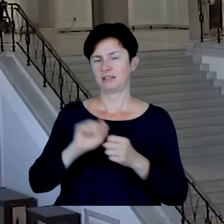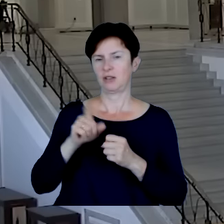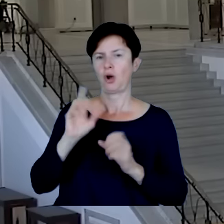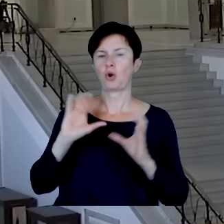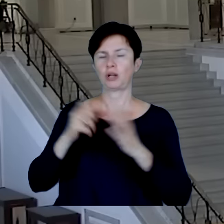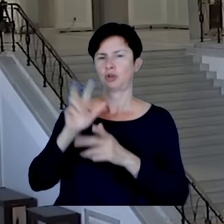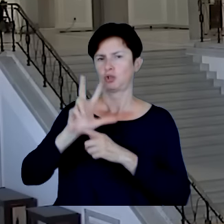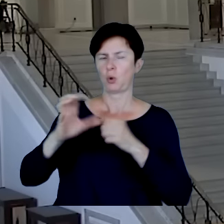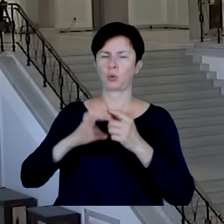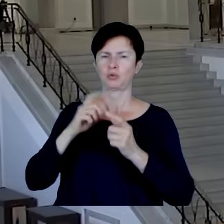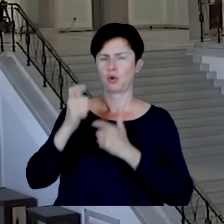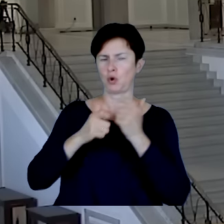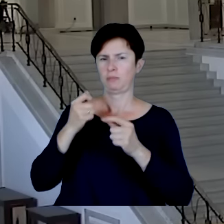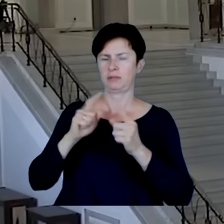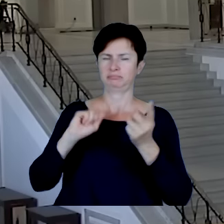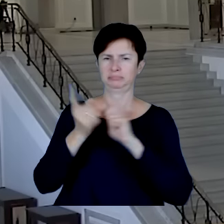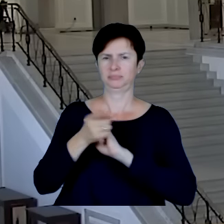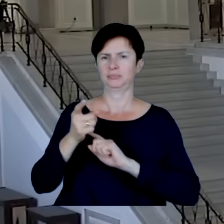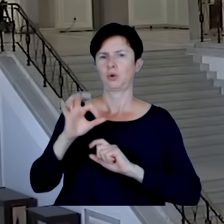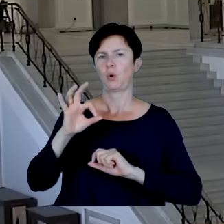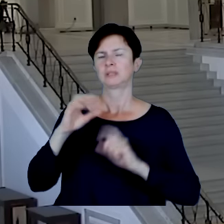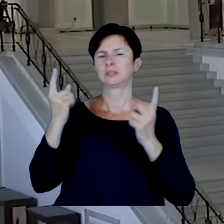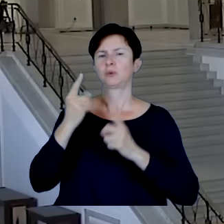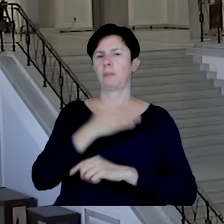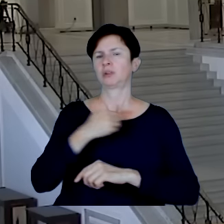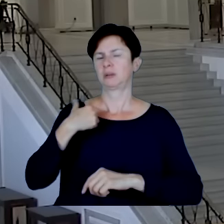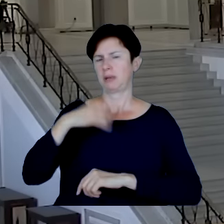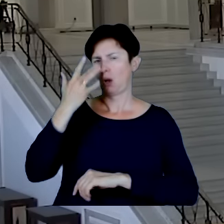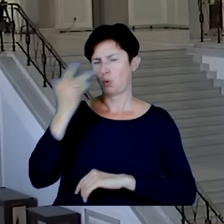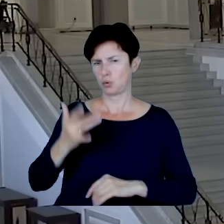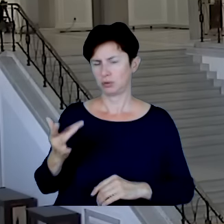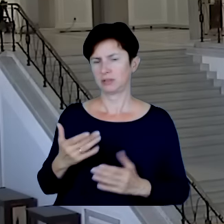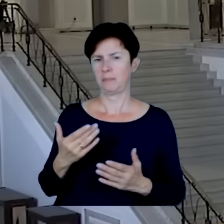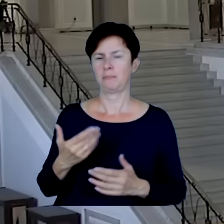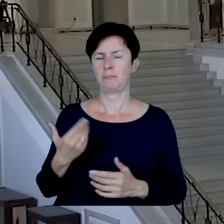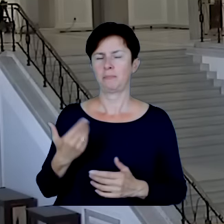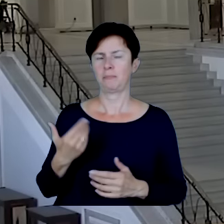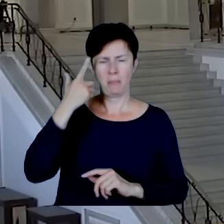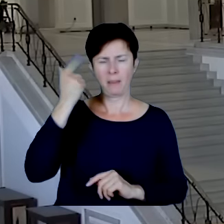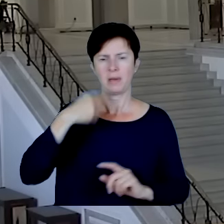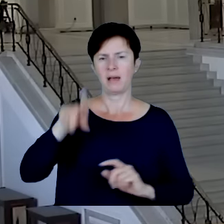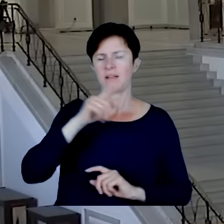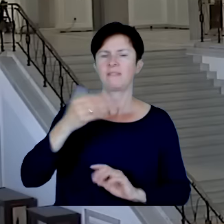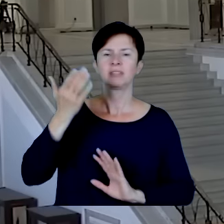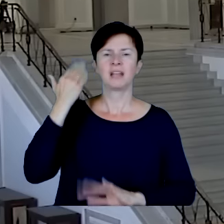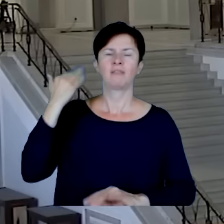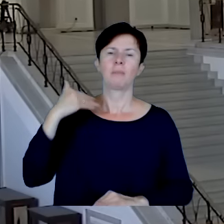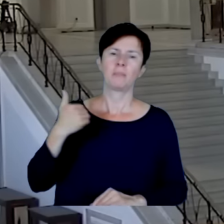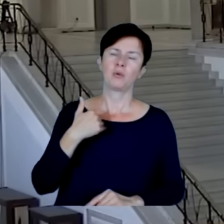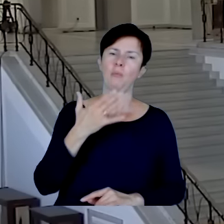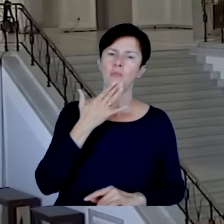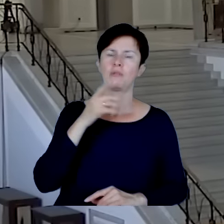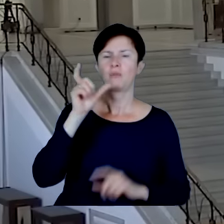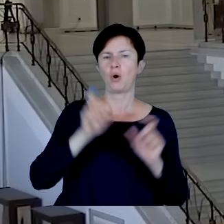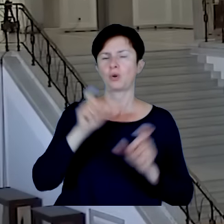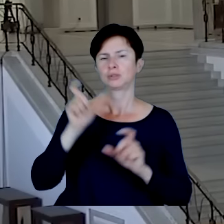13 grudnia wobec sytuacji na granicy polsko-białoruskiej. Pamiętamy szereg wypowiedzi czy polityków, czy celebrytów